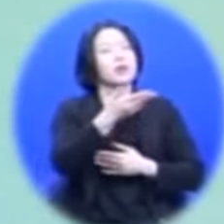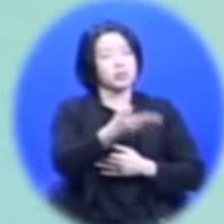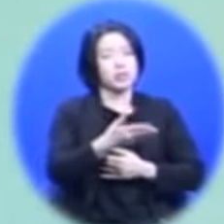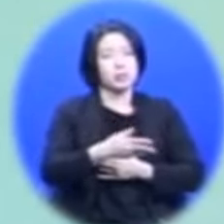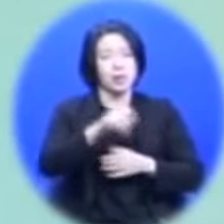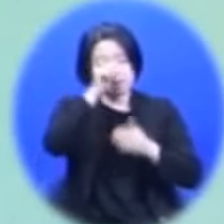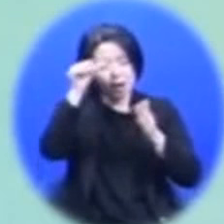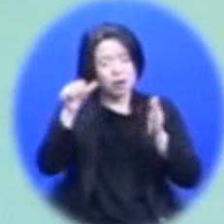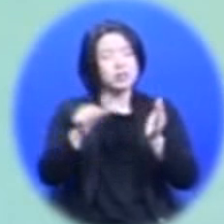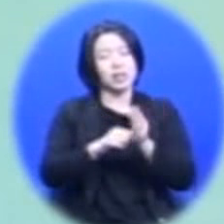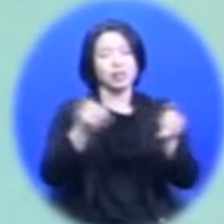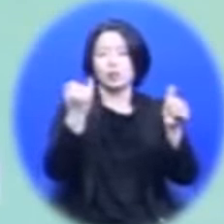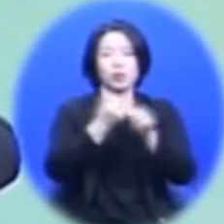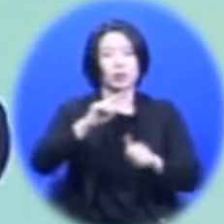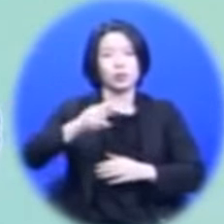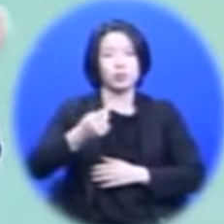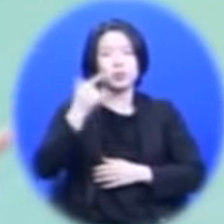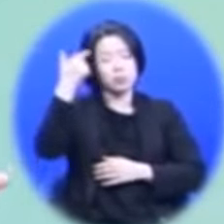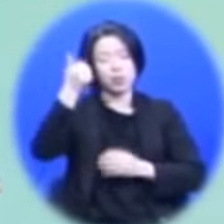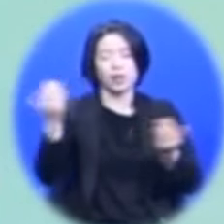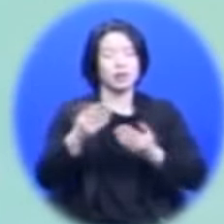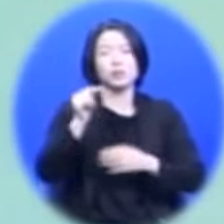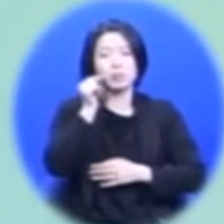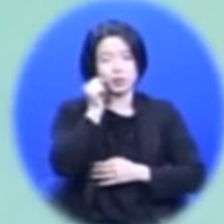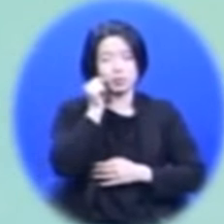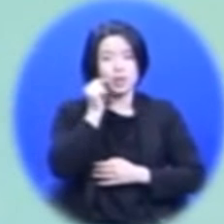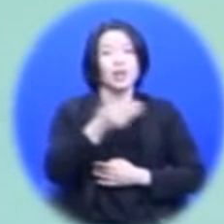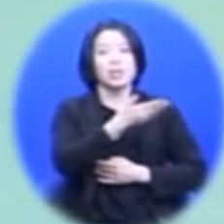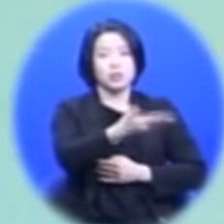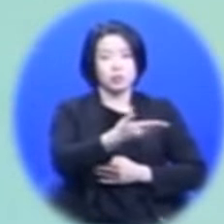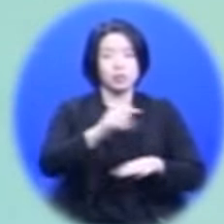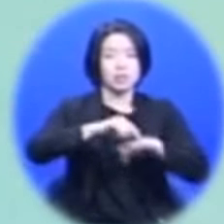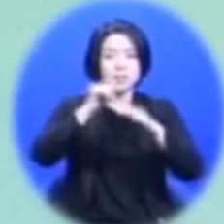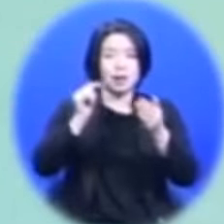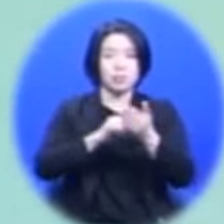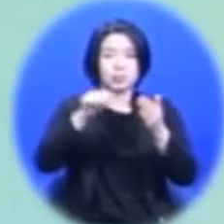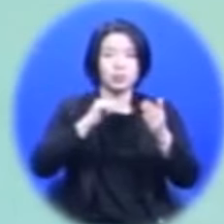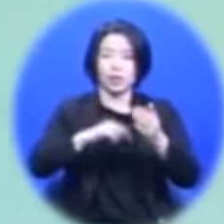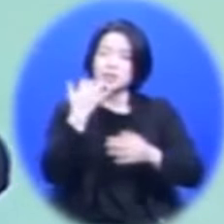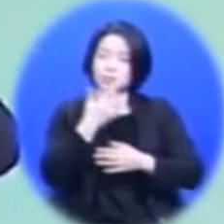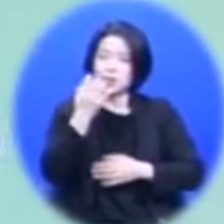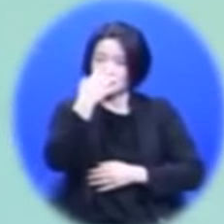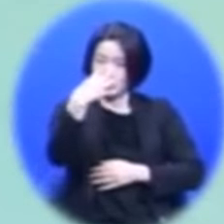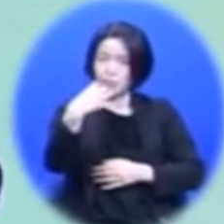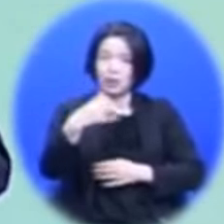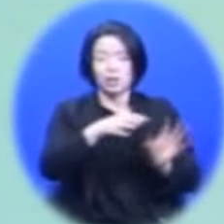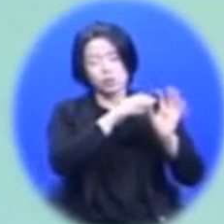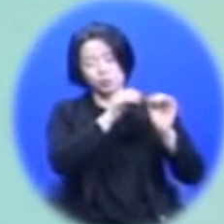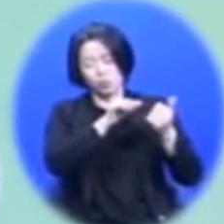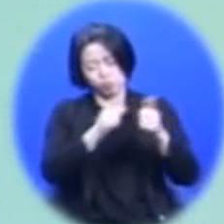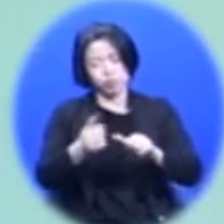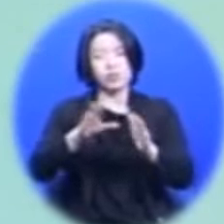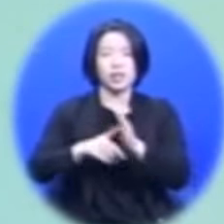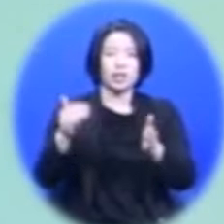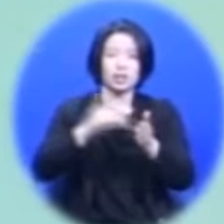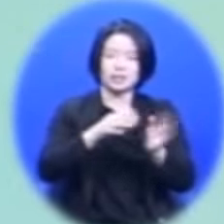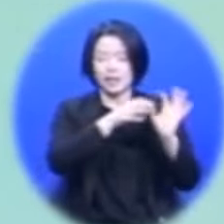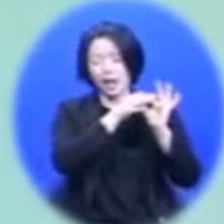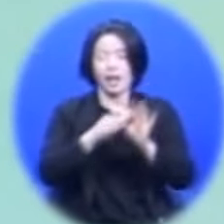목회도 못합니다. 전도사님의 마음속에 음란과 교만은 죽을 때까지 계속 역사할